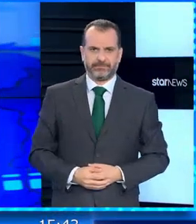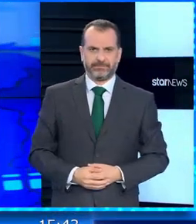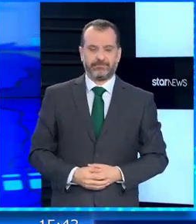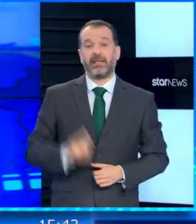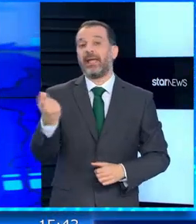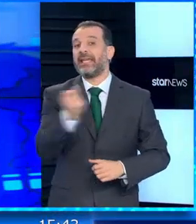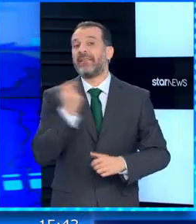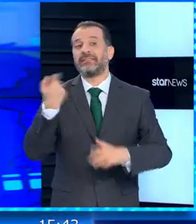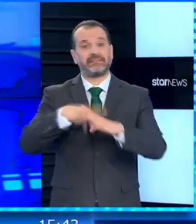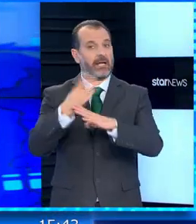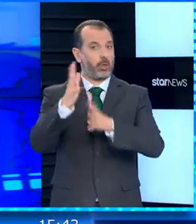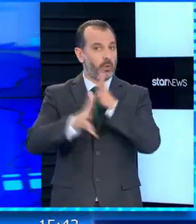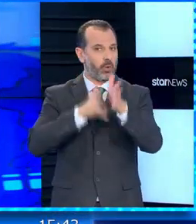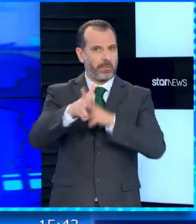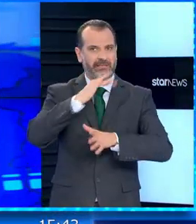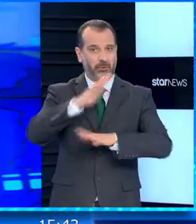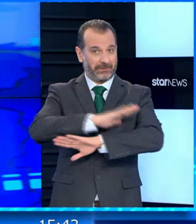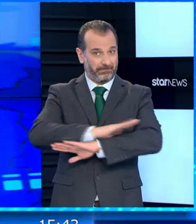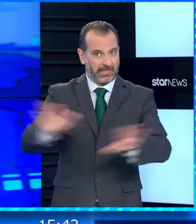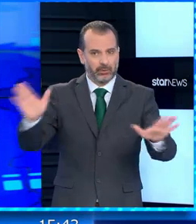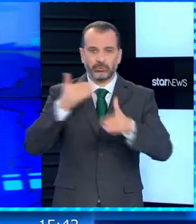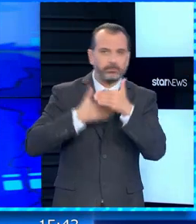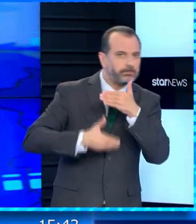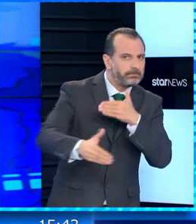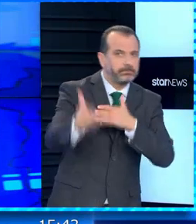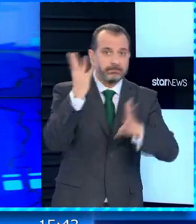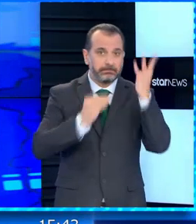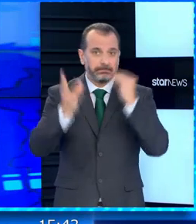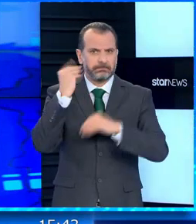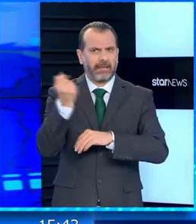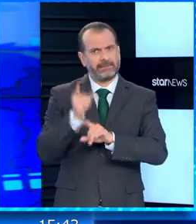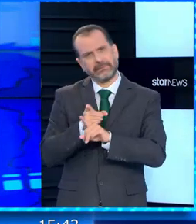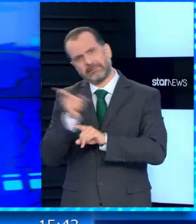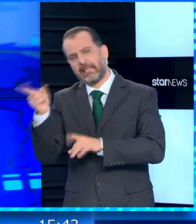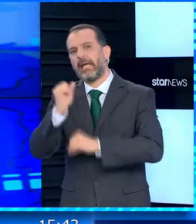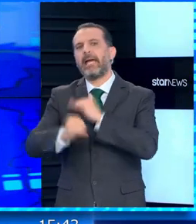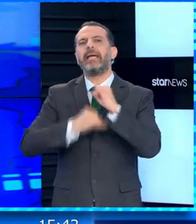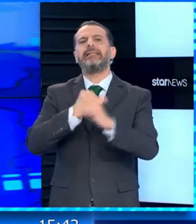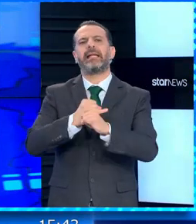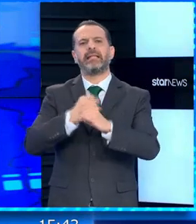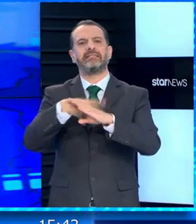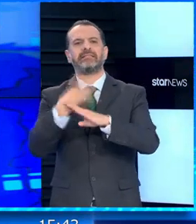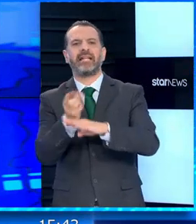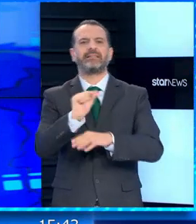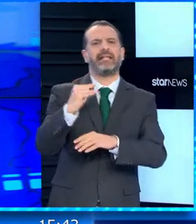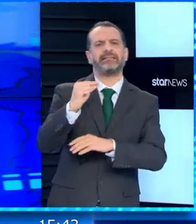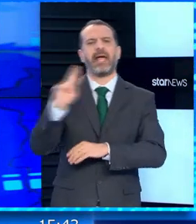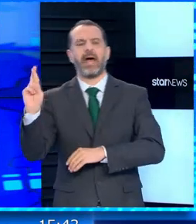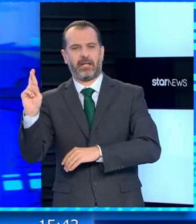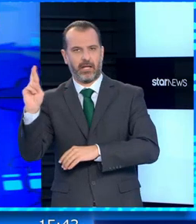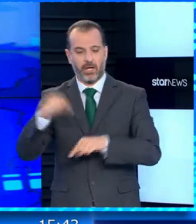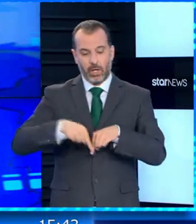Και εδώ τελείωσε και το απογευματινό δελτίο ειδήσεων του Star Channel. Για συνεχή ενημέρωση μπορείτε να επισκέπτεστε το